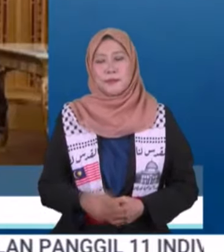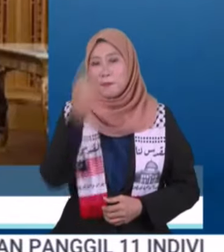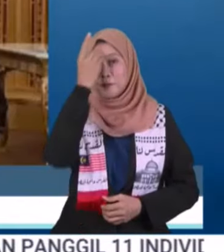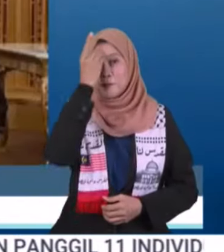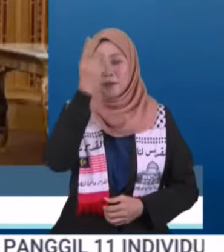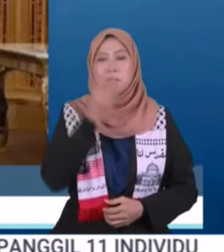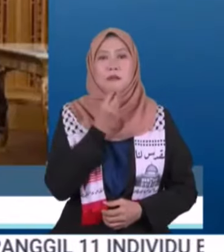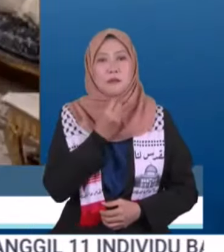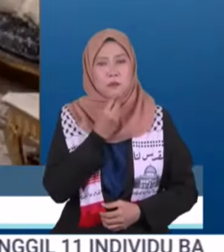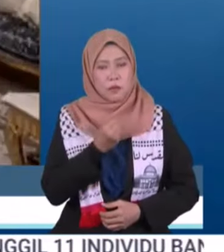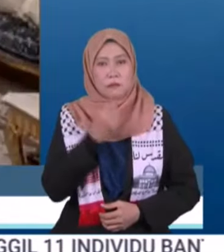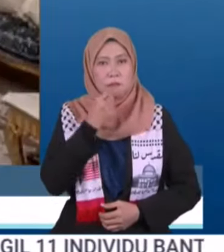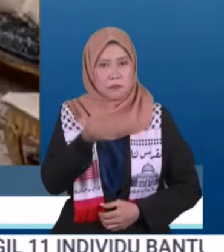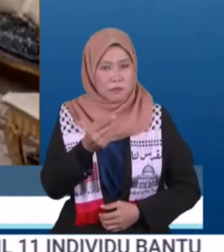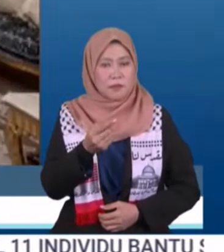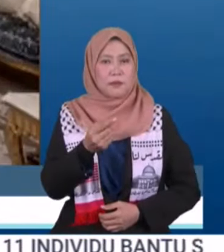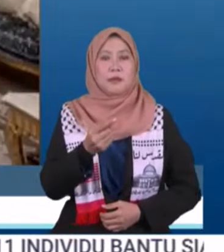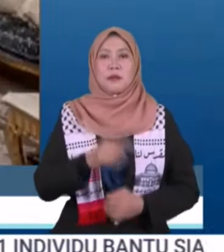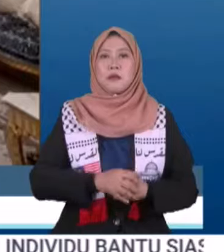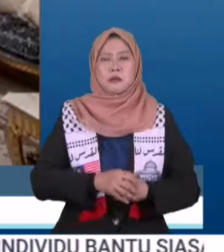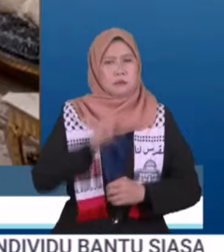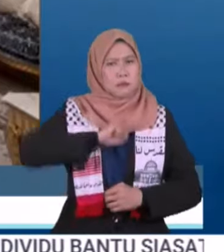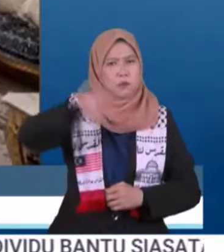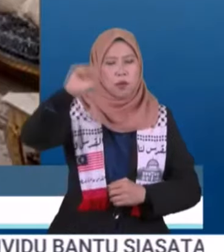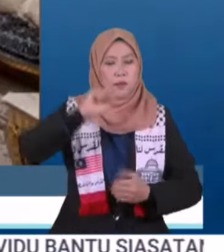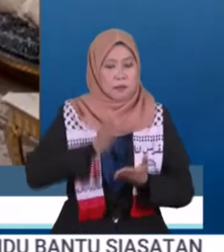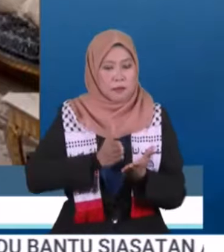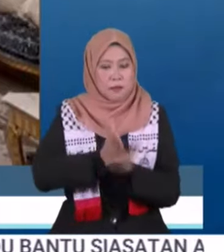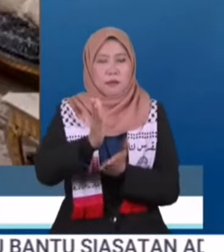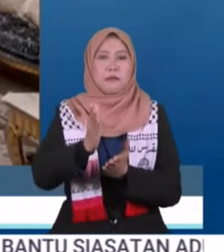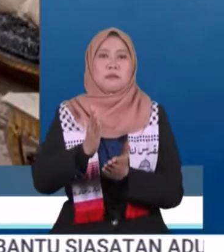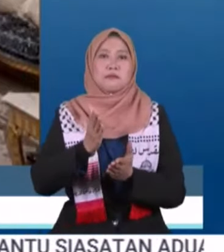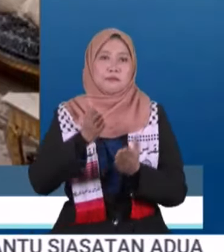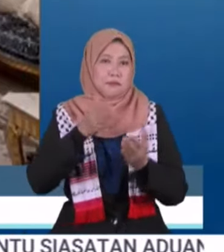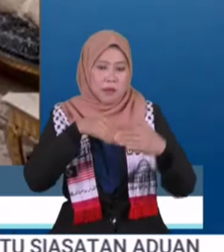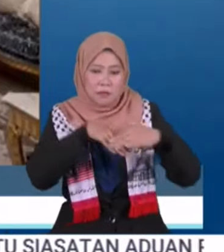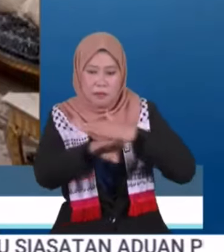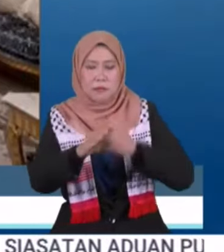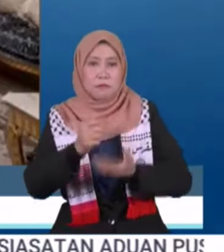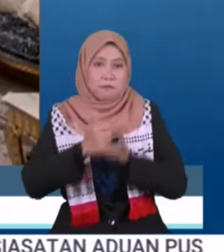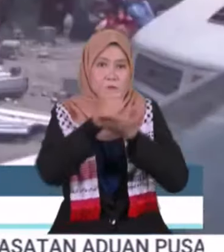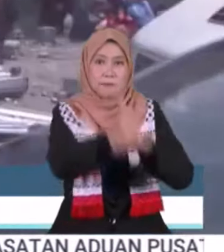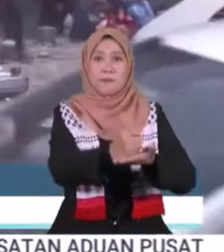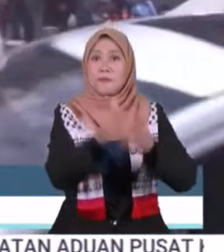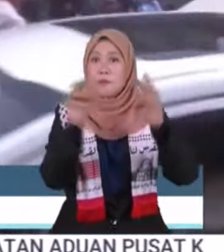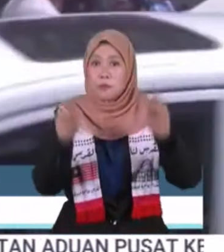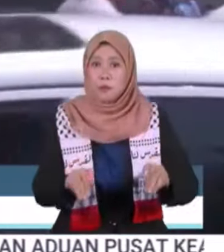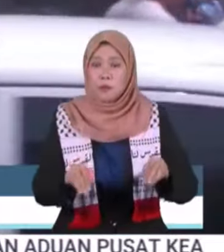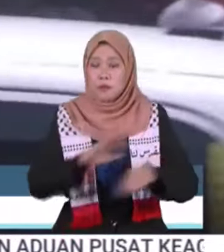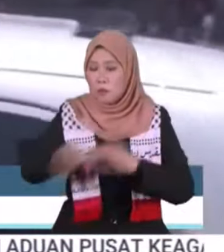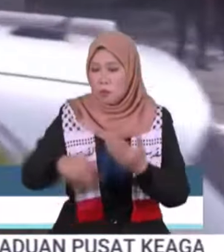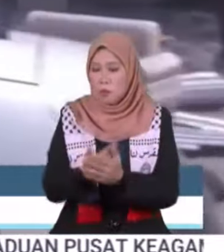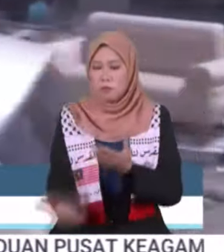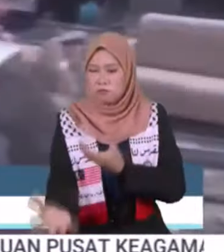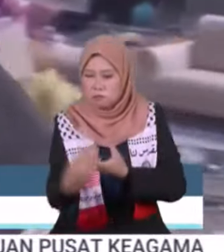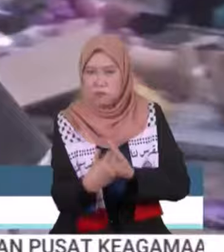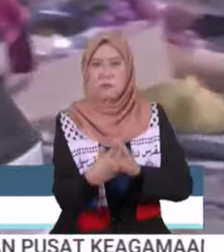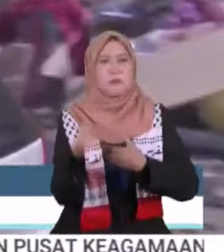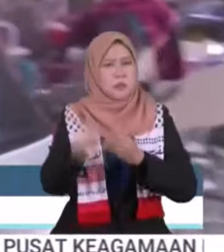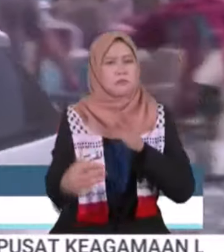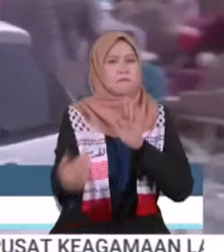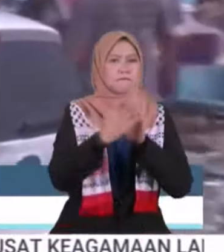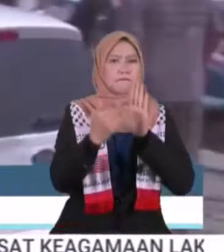Datuk Seri Anwar Ibrahim menekankan selain memperjuang hak pelindungan dan akses bantuan kemanusiaan, semua pihak perlu